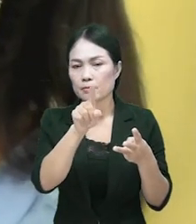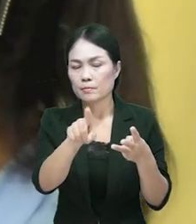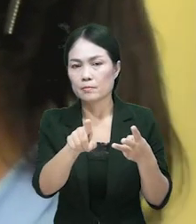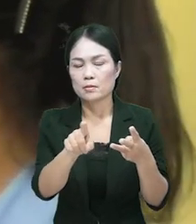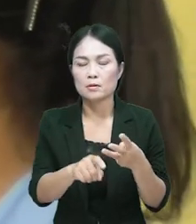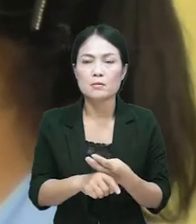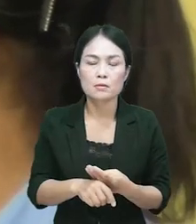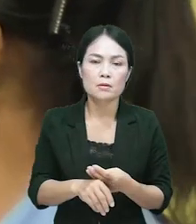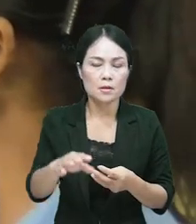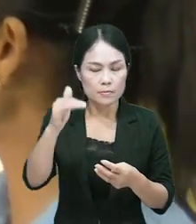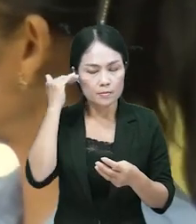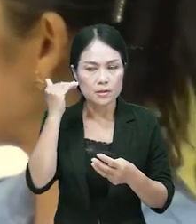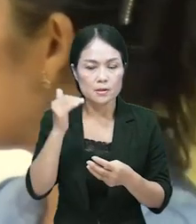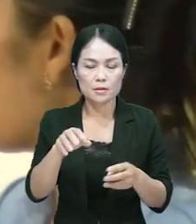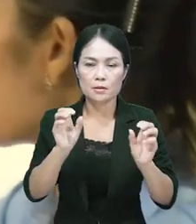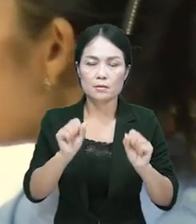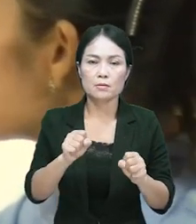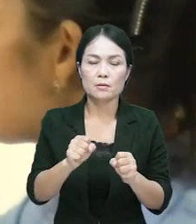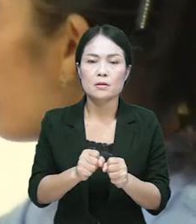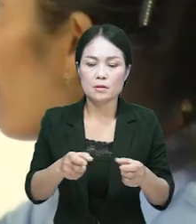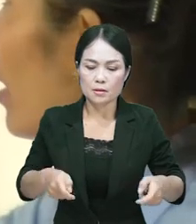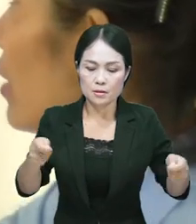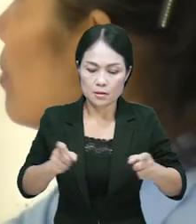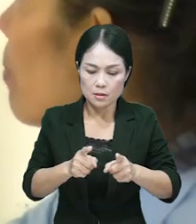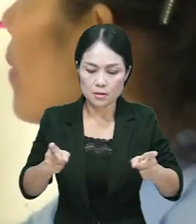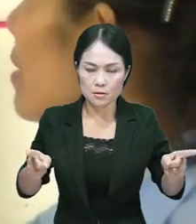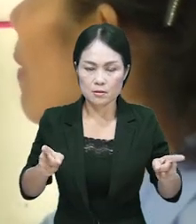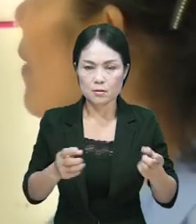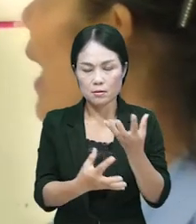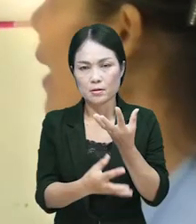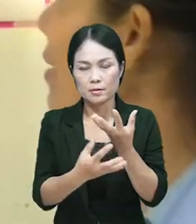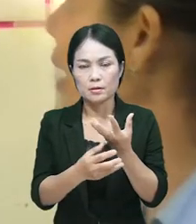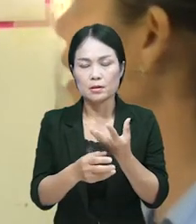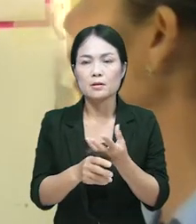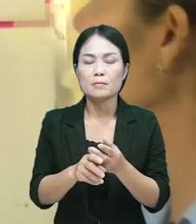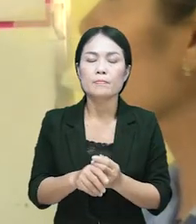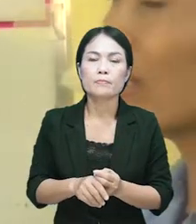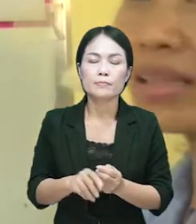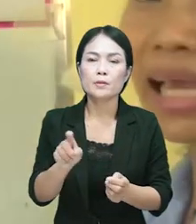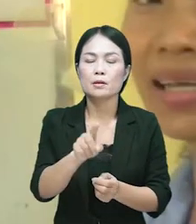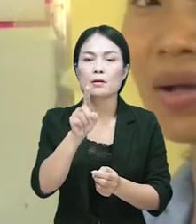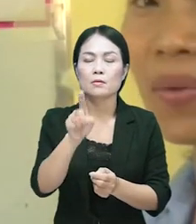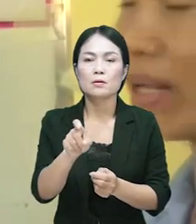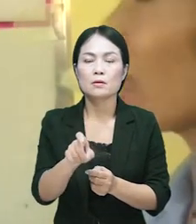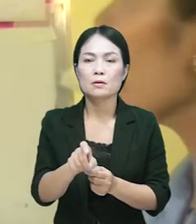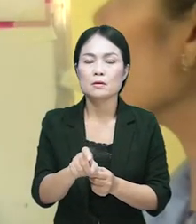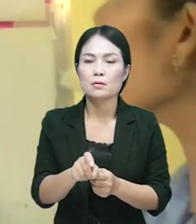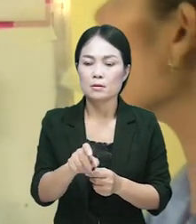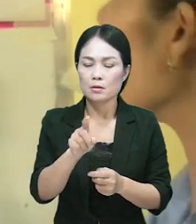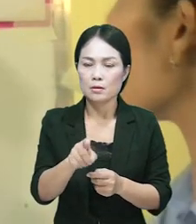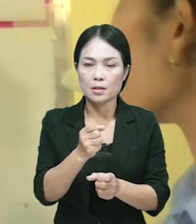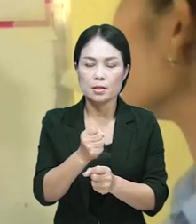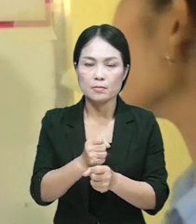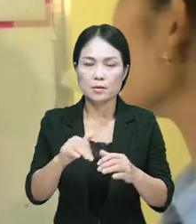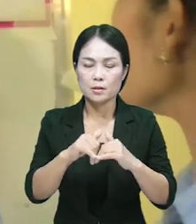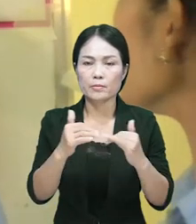តើបុរសនោះចាំបាច់រកឆ្នាំងវែងមកស្លដែរឬទេតើគាត់ធ្វើ